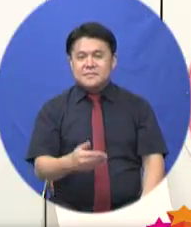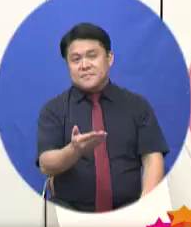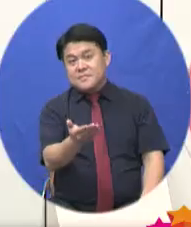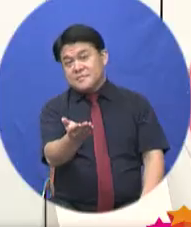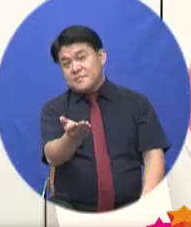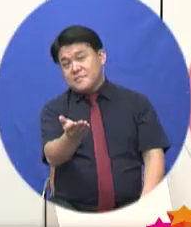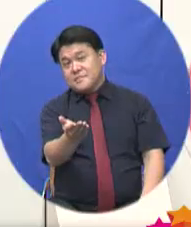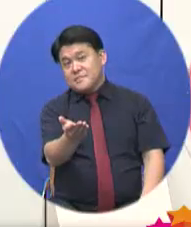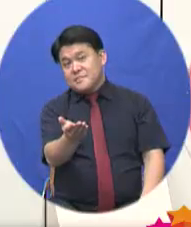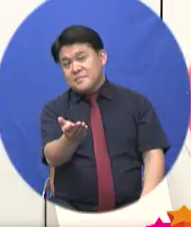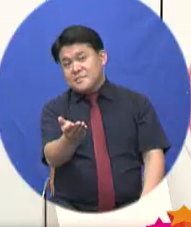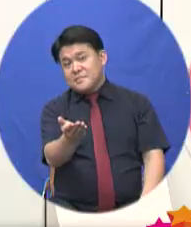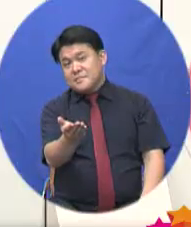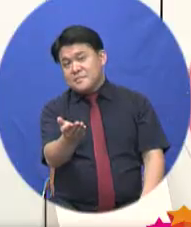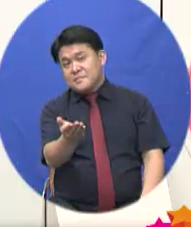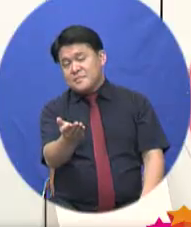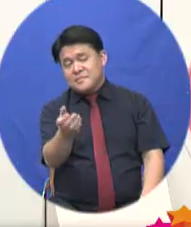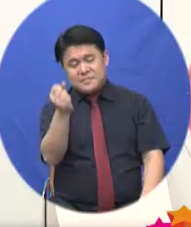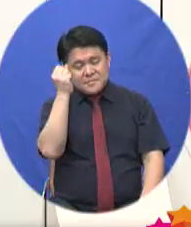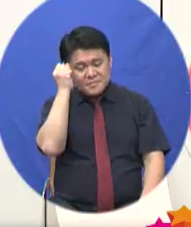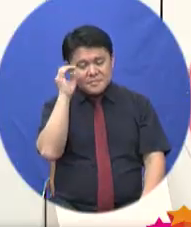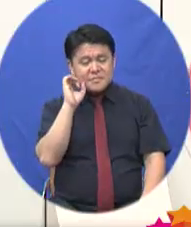당신이 먼저